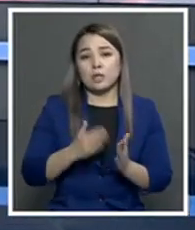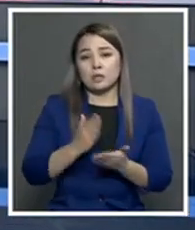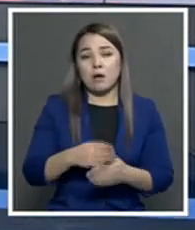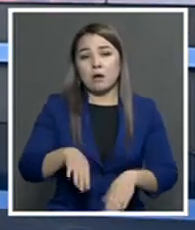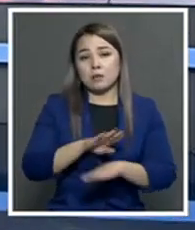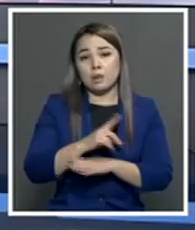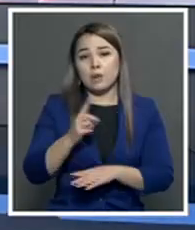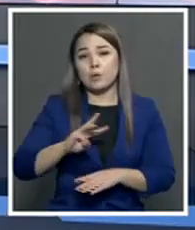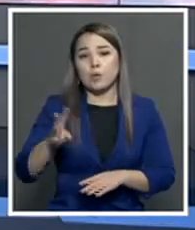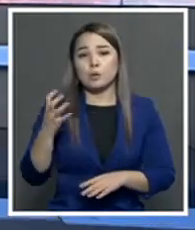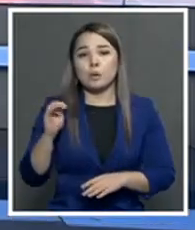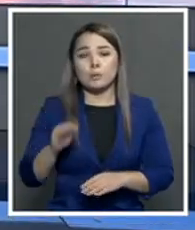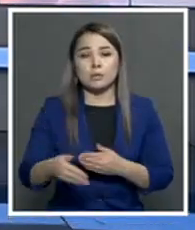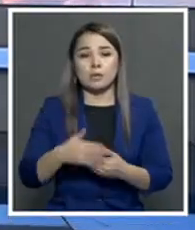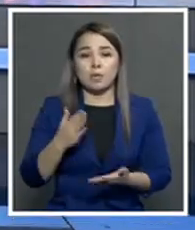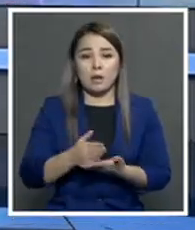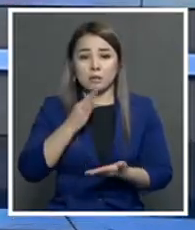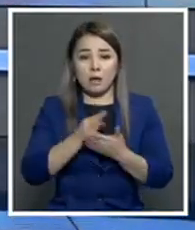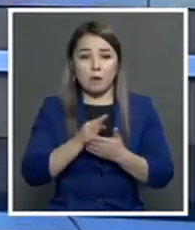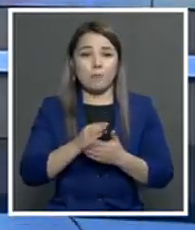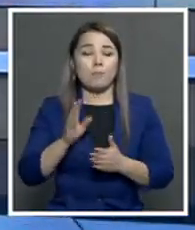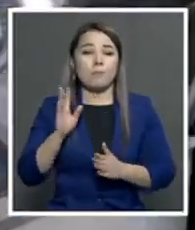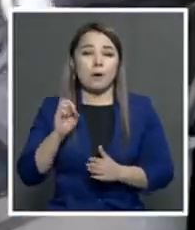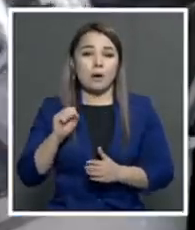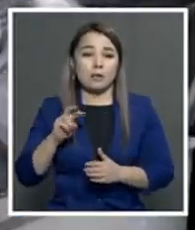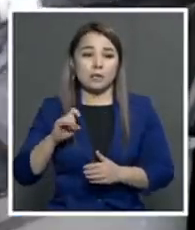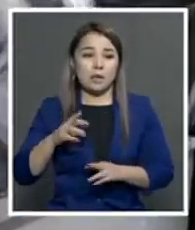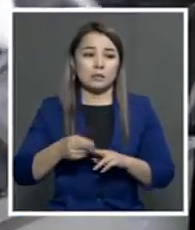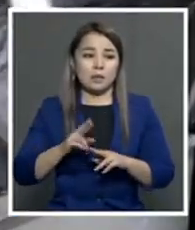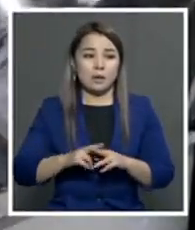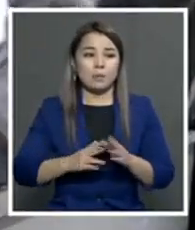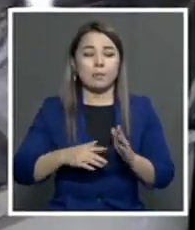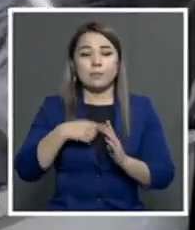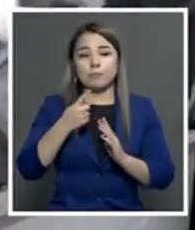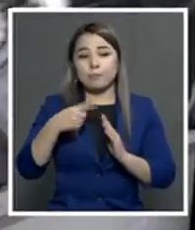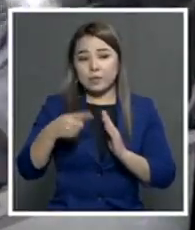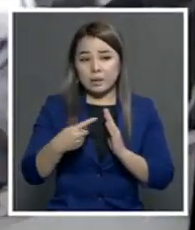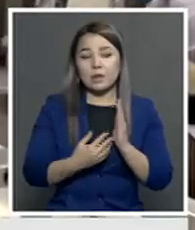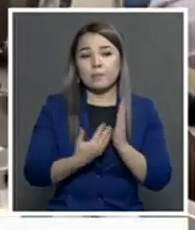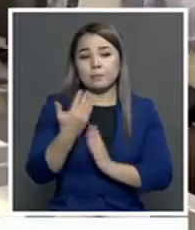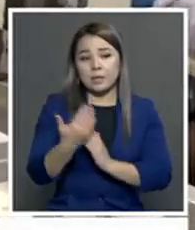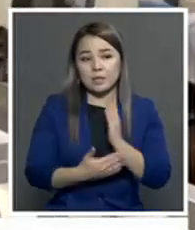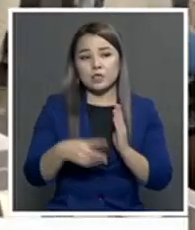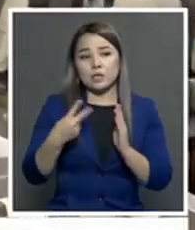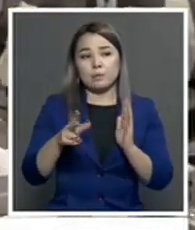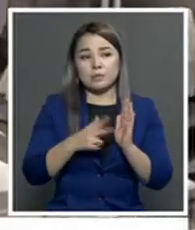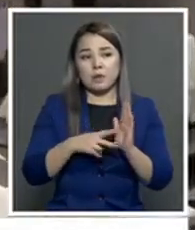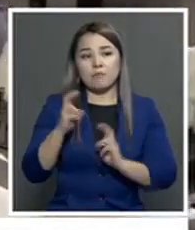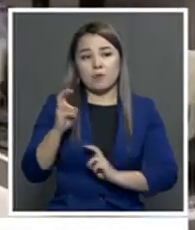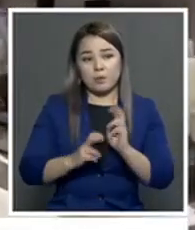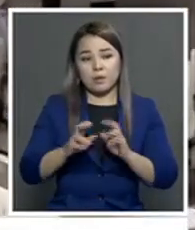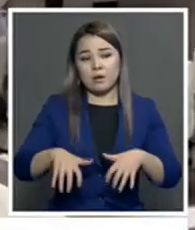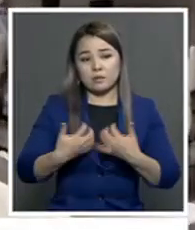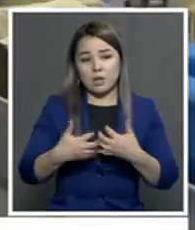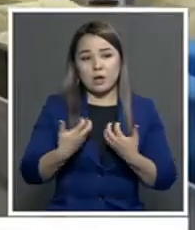саны 1 миллион 400 мыңға таяп қалды. Малайзияда 5 саусақты медициналық қолғап шығаратын 28 фабрика жабылатын болды,